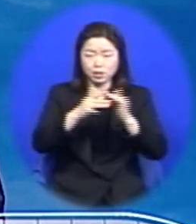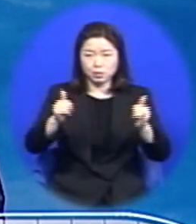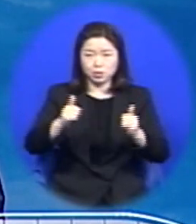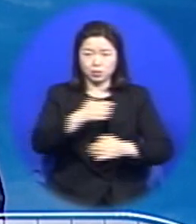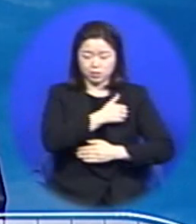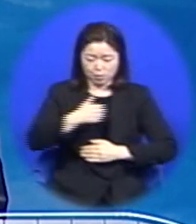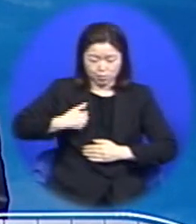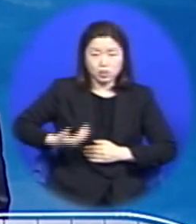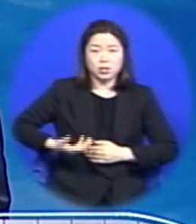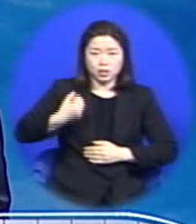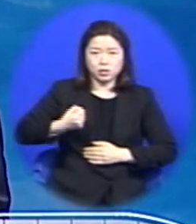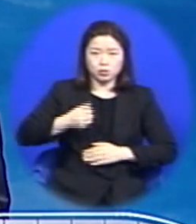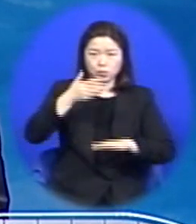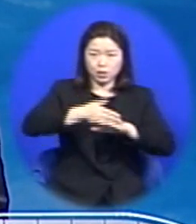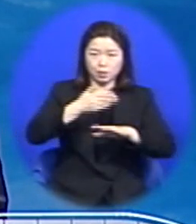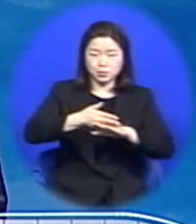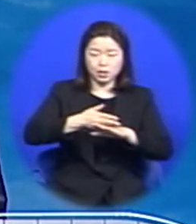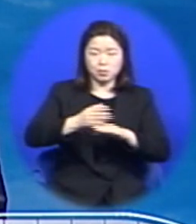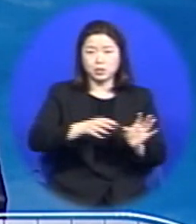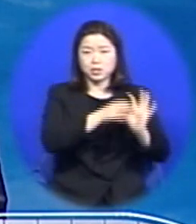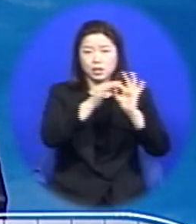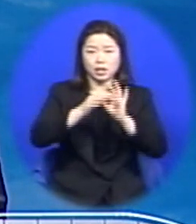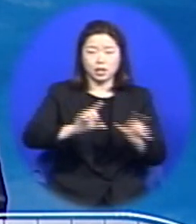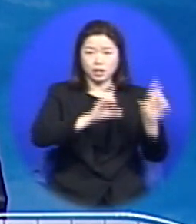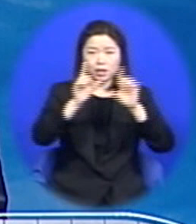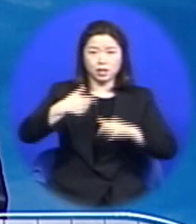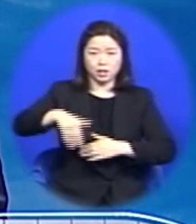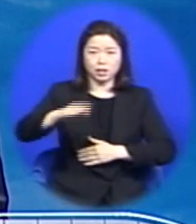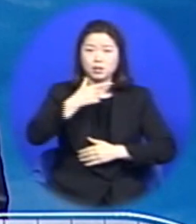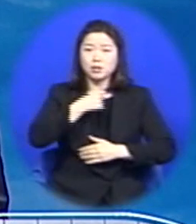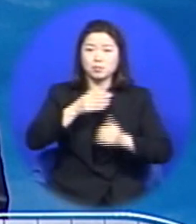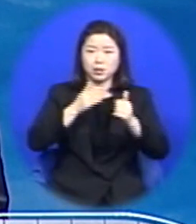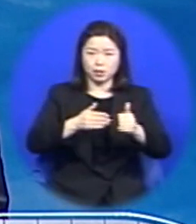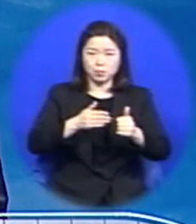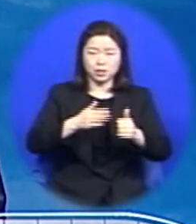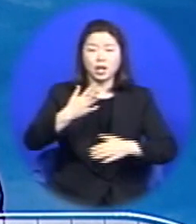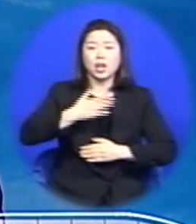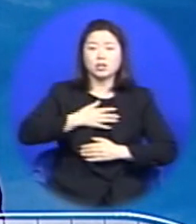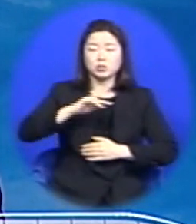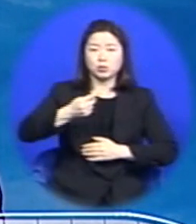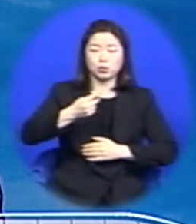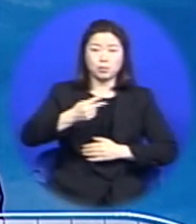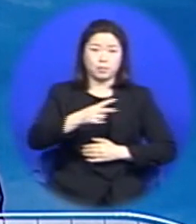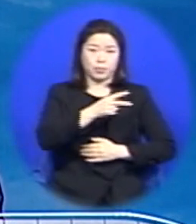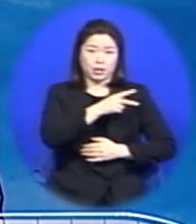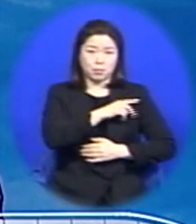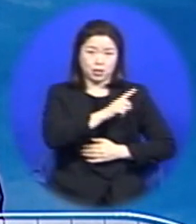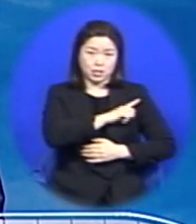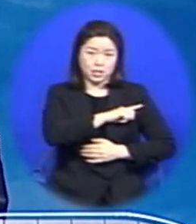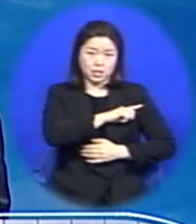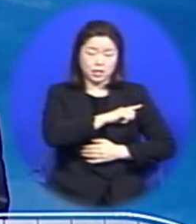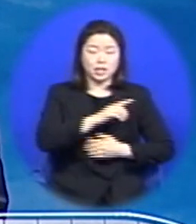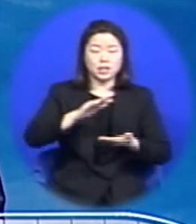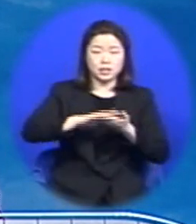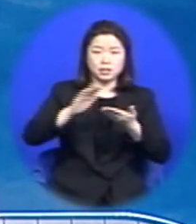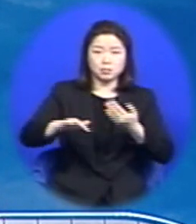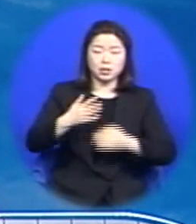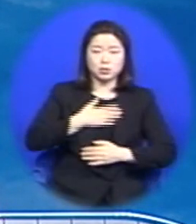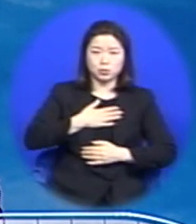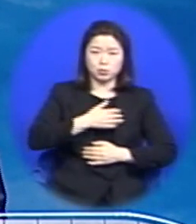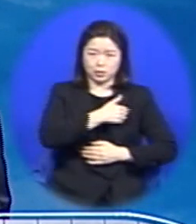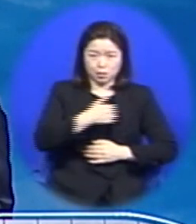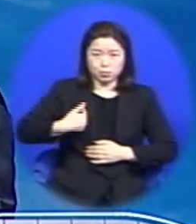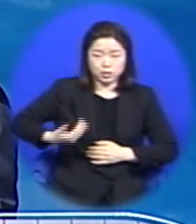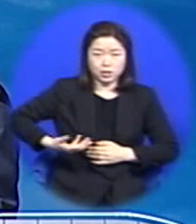자부심을 갖고 감사하며 살아가길 바랍니다. 저도 이등병이지만 자부심을 갖고 오늘도 모진